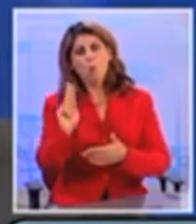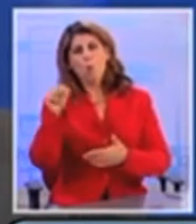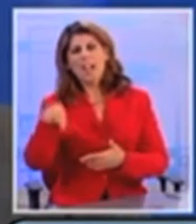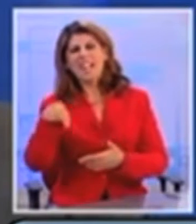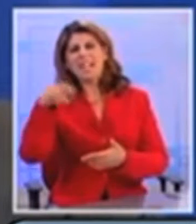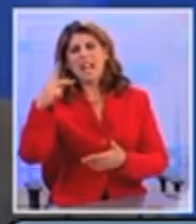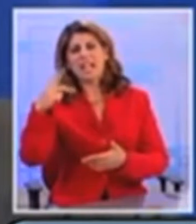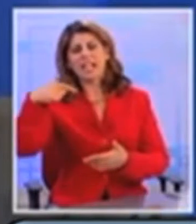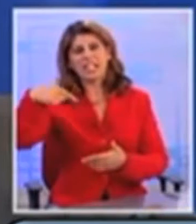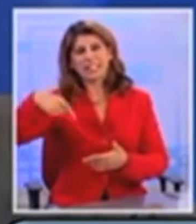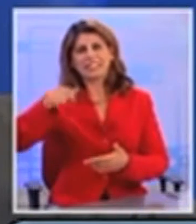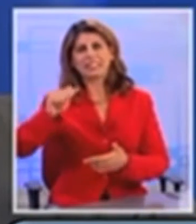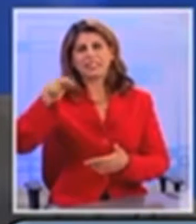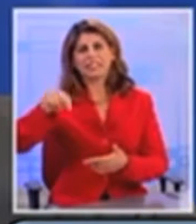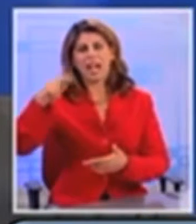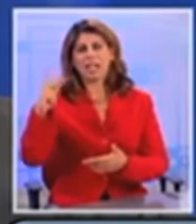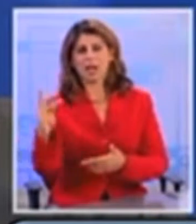au thème